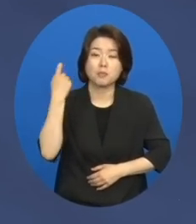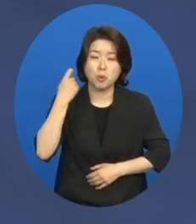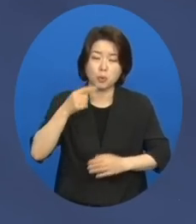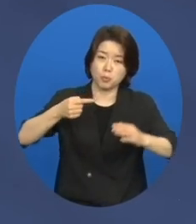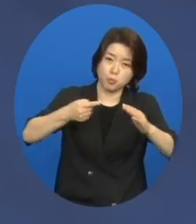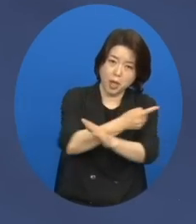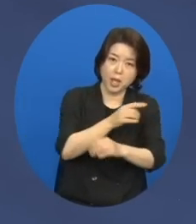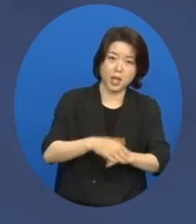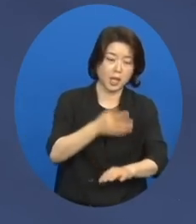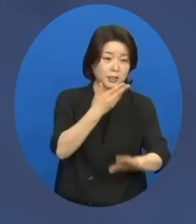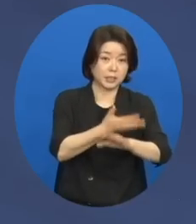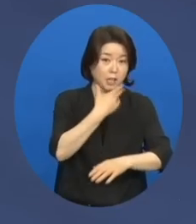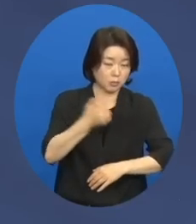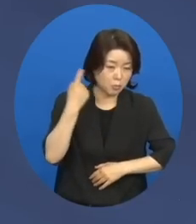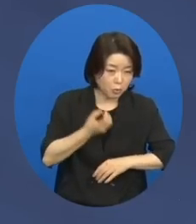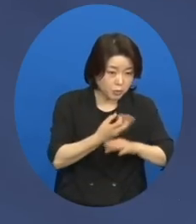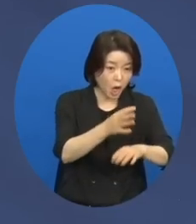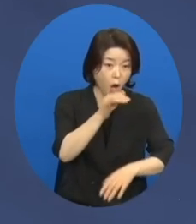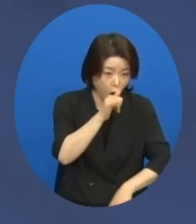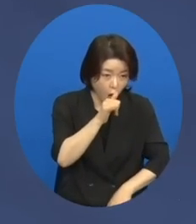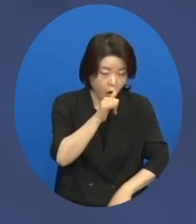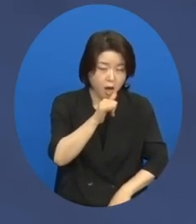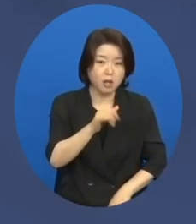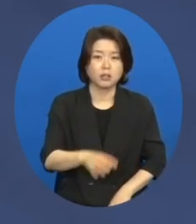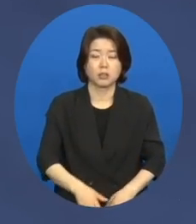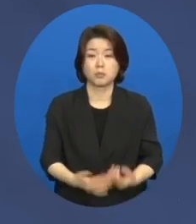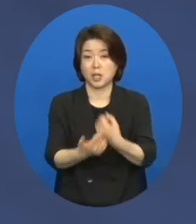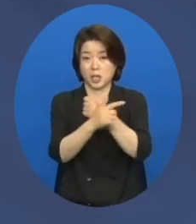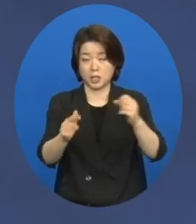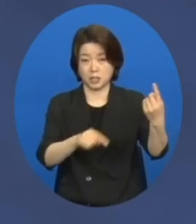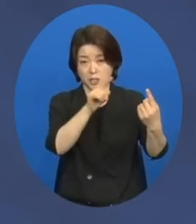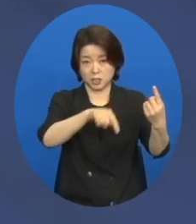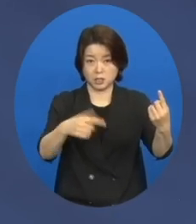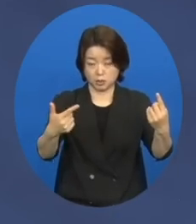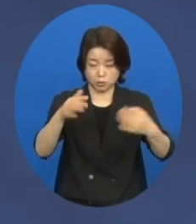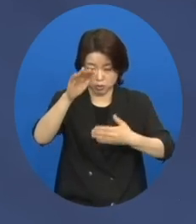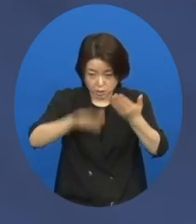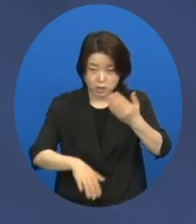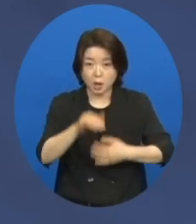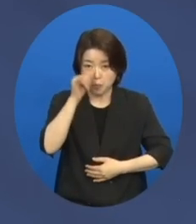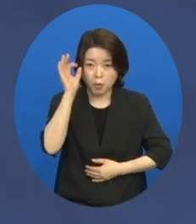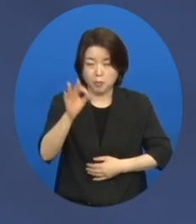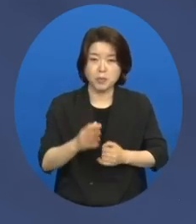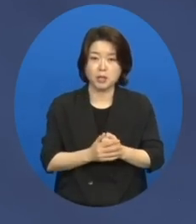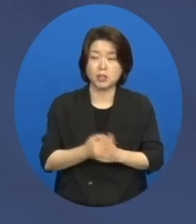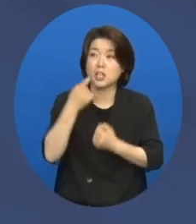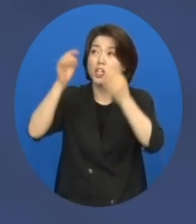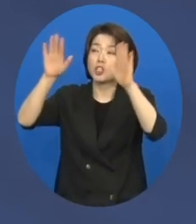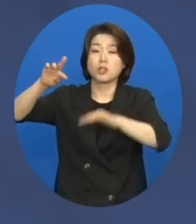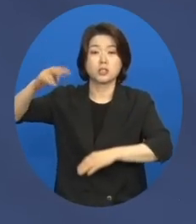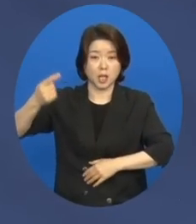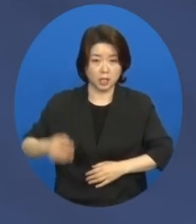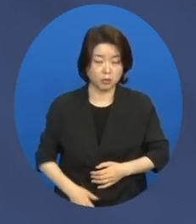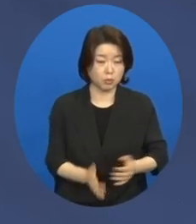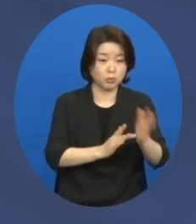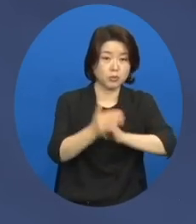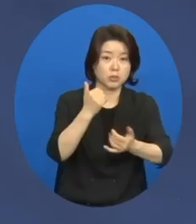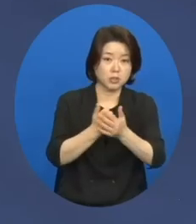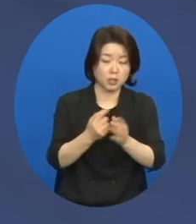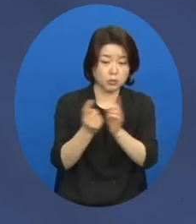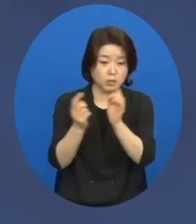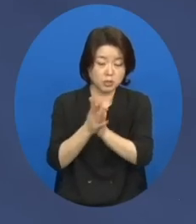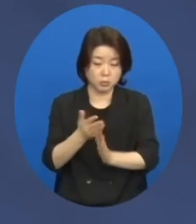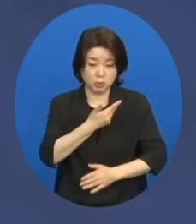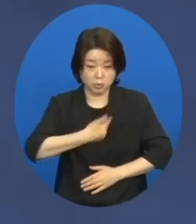외에 다른 복음을 전하면, 갈라디아서 1장 6절 이하에 있는 것처럼 천사라고 할지라도, 예수님의 직접